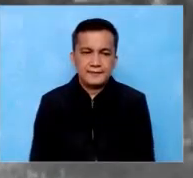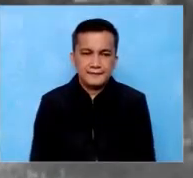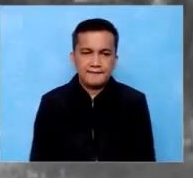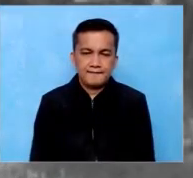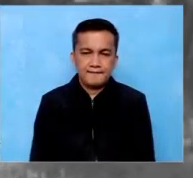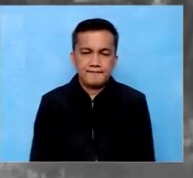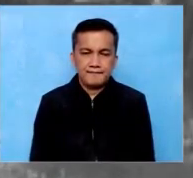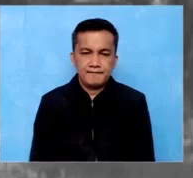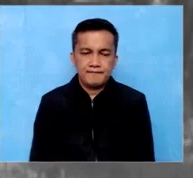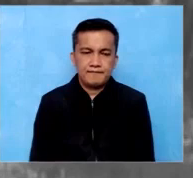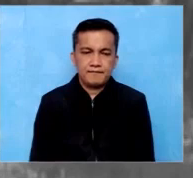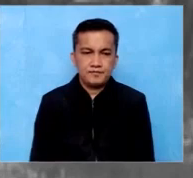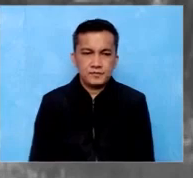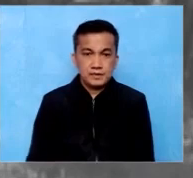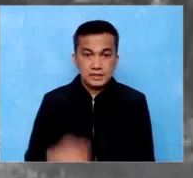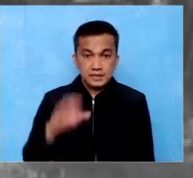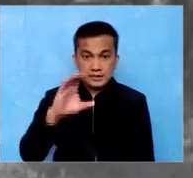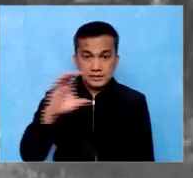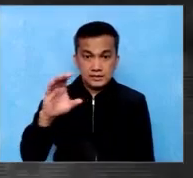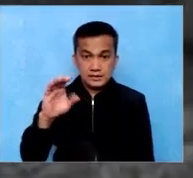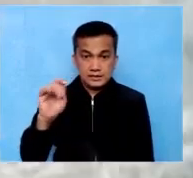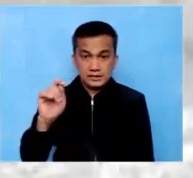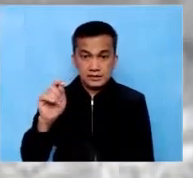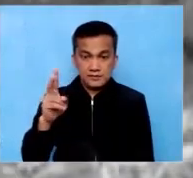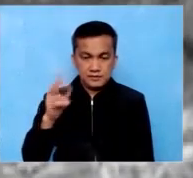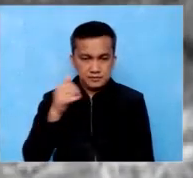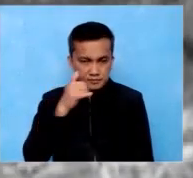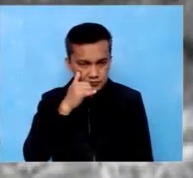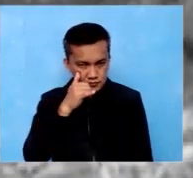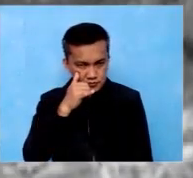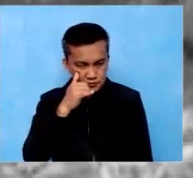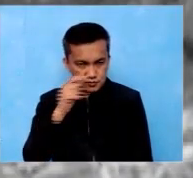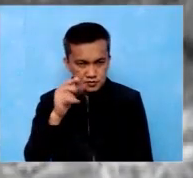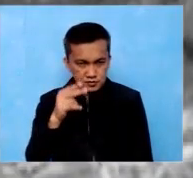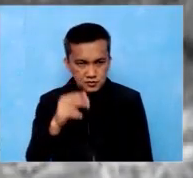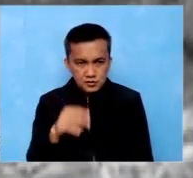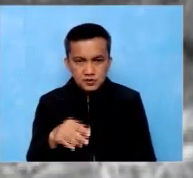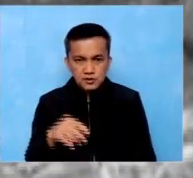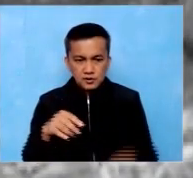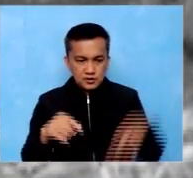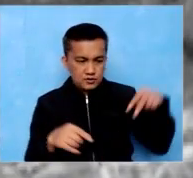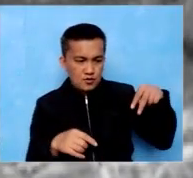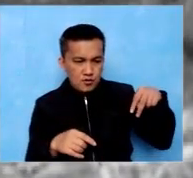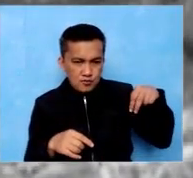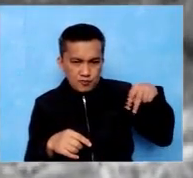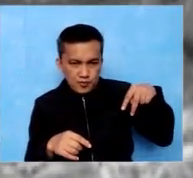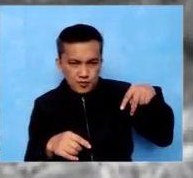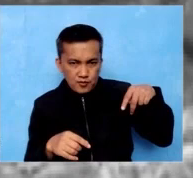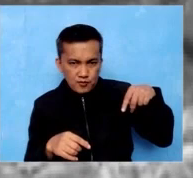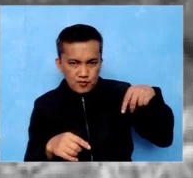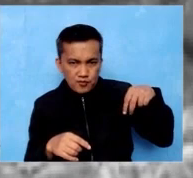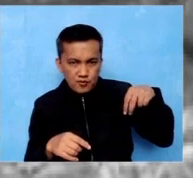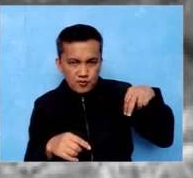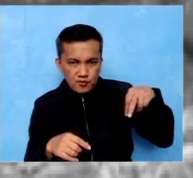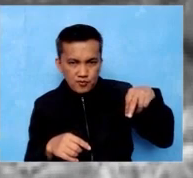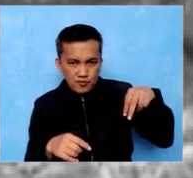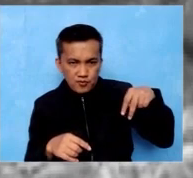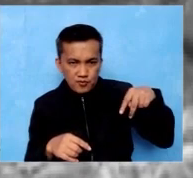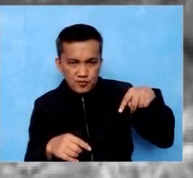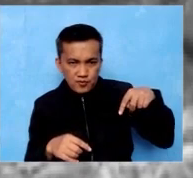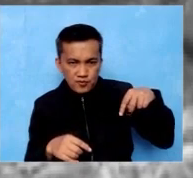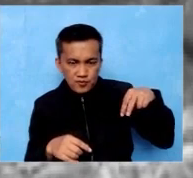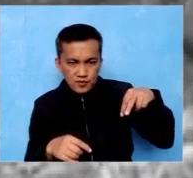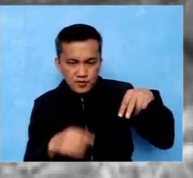Sa kuha ng CCTV noong Webes ng gabi, dahan-dahang naglalakad ang isang lalaki sa loob ng isang farm sa barangay